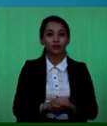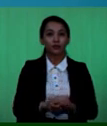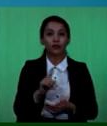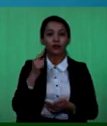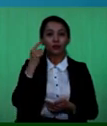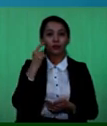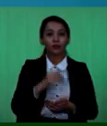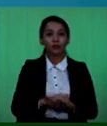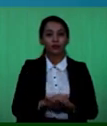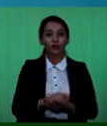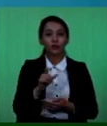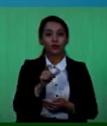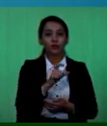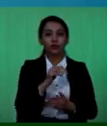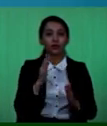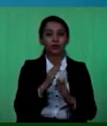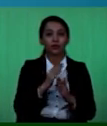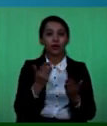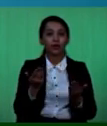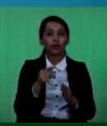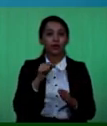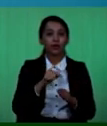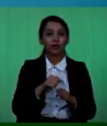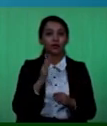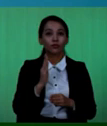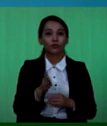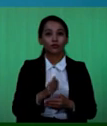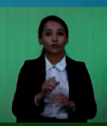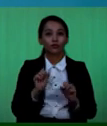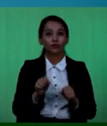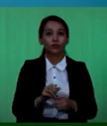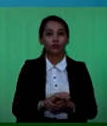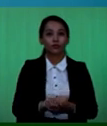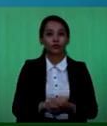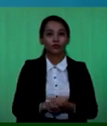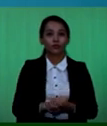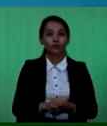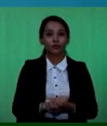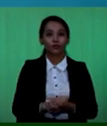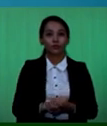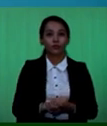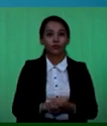deb o'ylaysiz? Insonlar tabiatga qanday ta'sir ko'rsatishi mumkin?